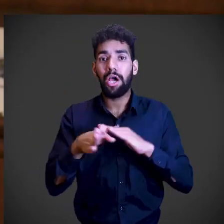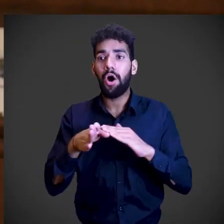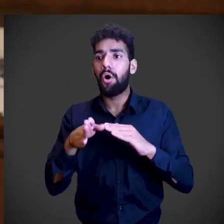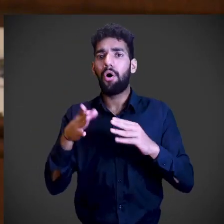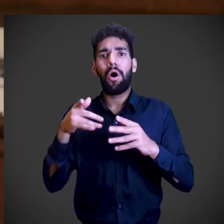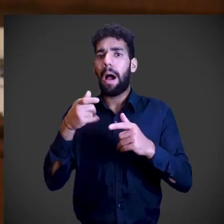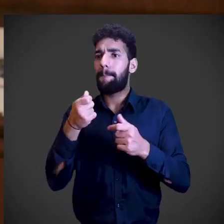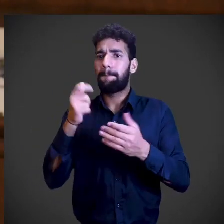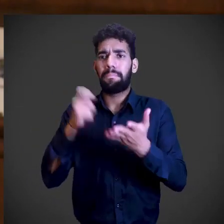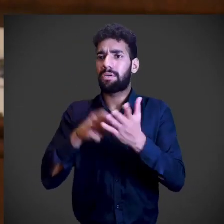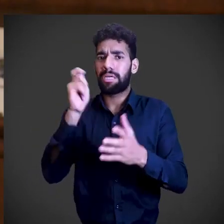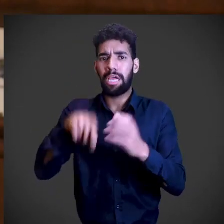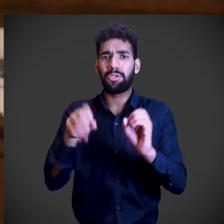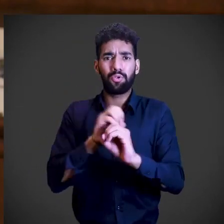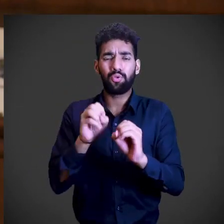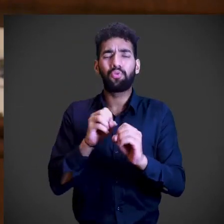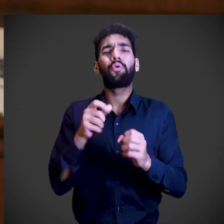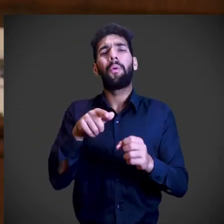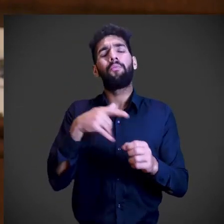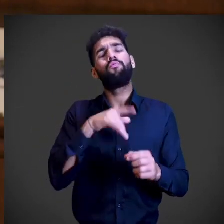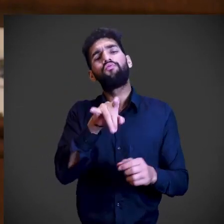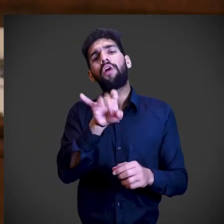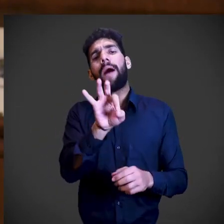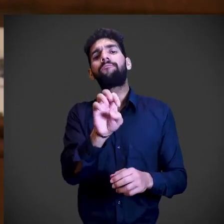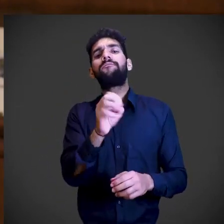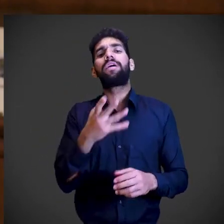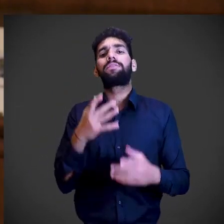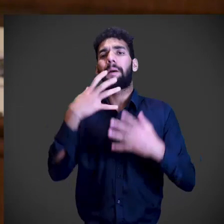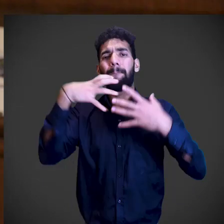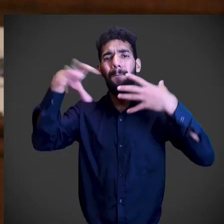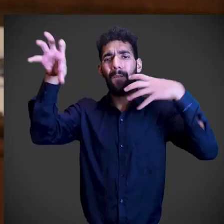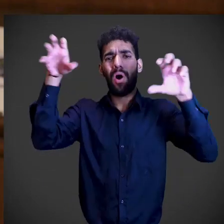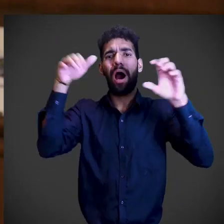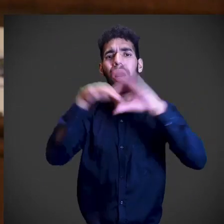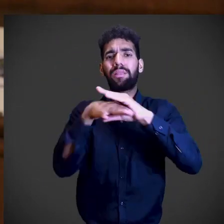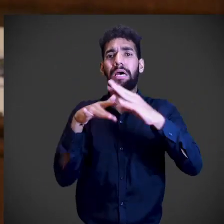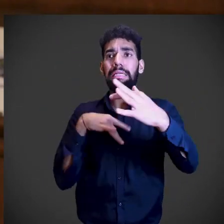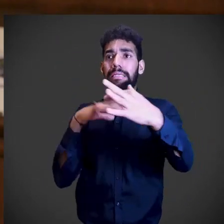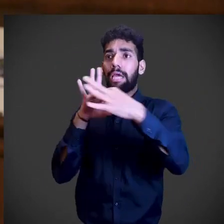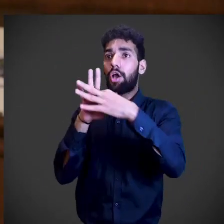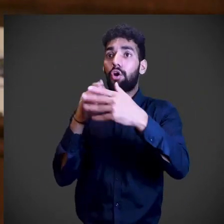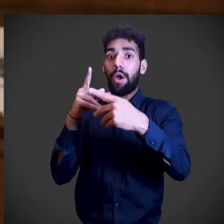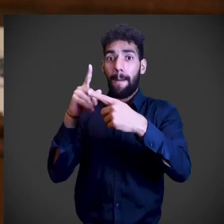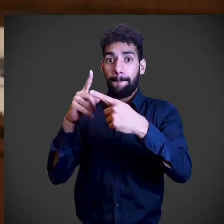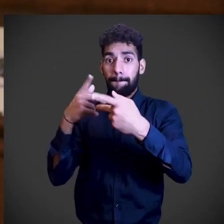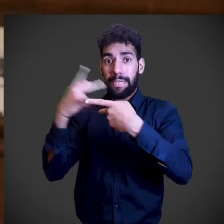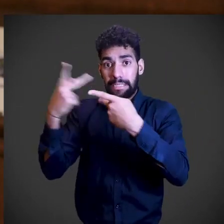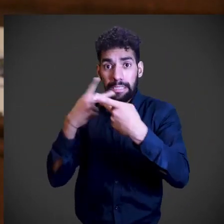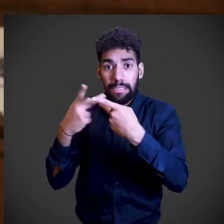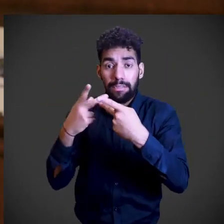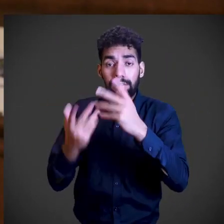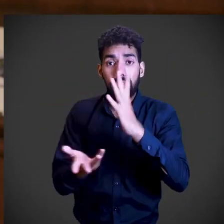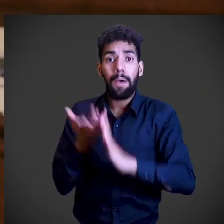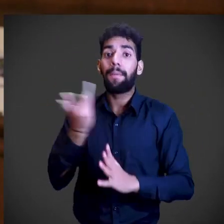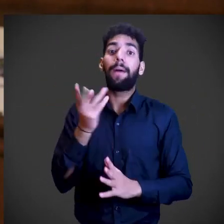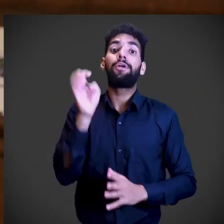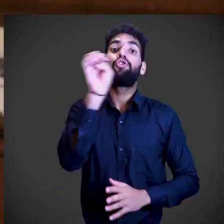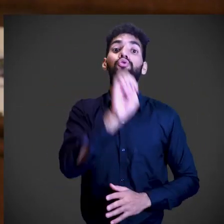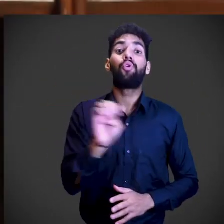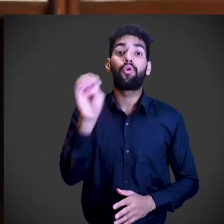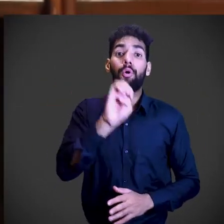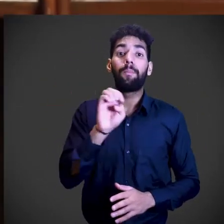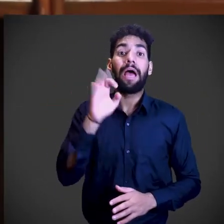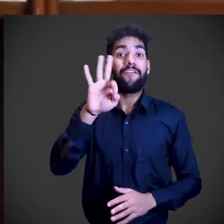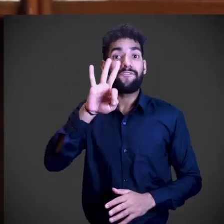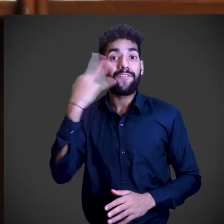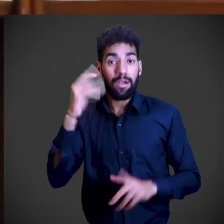इसी तरह कुछ मुल्कों ने ये किया हुआ कि अपने बिल्कुल ये इस तरह के बैरियर्स हटाए हुए हैं। जिस तरह यूरोप में आप अगर फ्रांस में